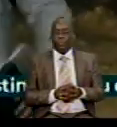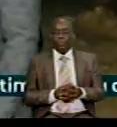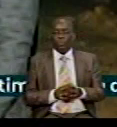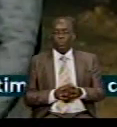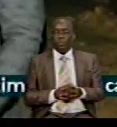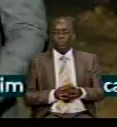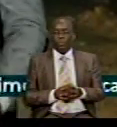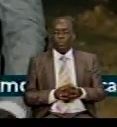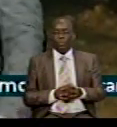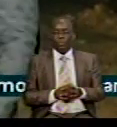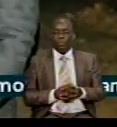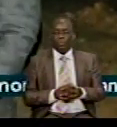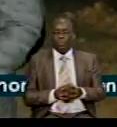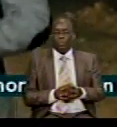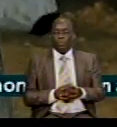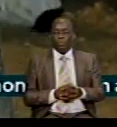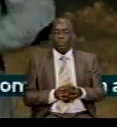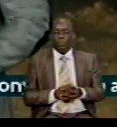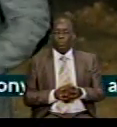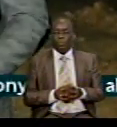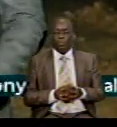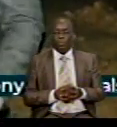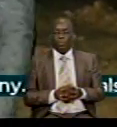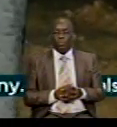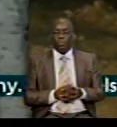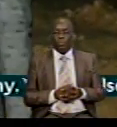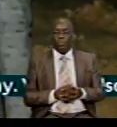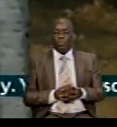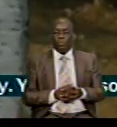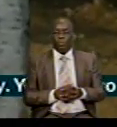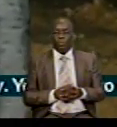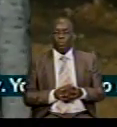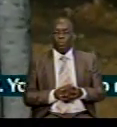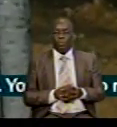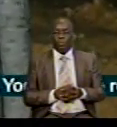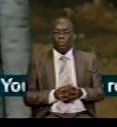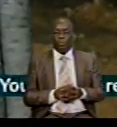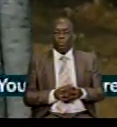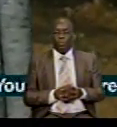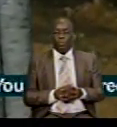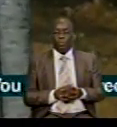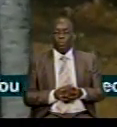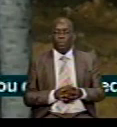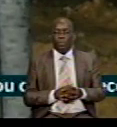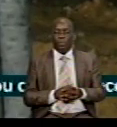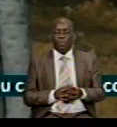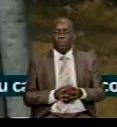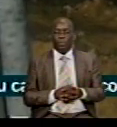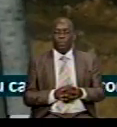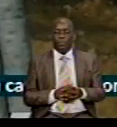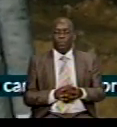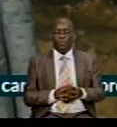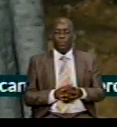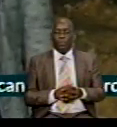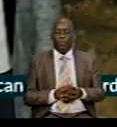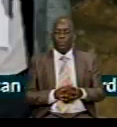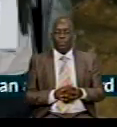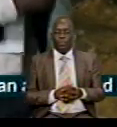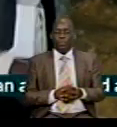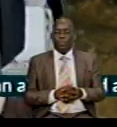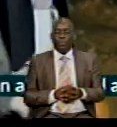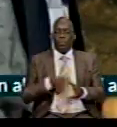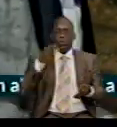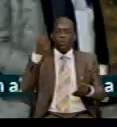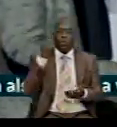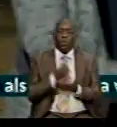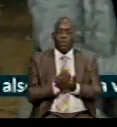faveur partout, il rend grâce à Dieu. Parce que même la paix qu'il n'avait, il n'avait pas, il a la paix dans son cœur. Amen, amen.